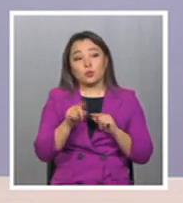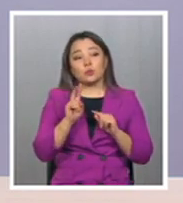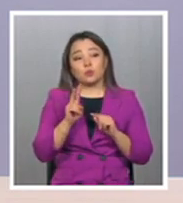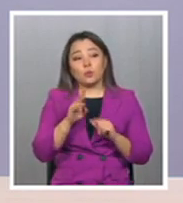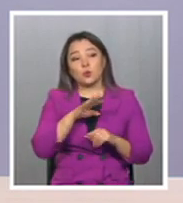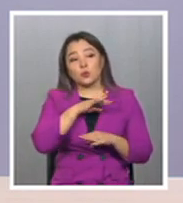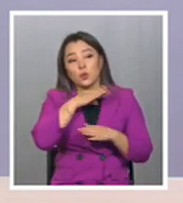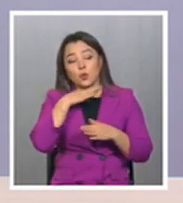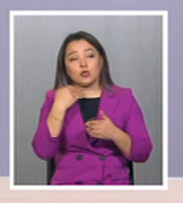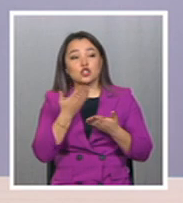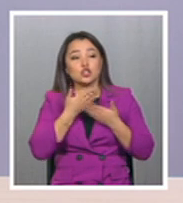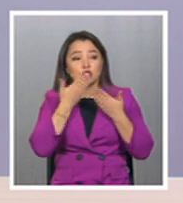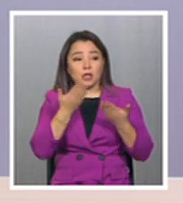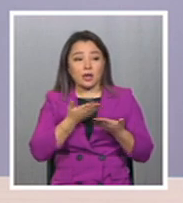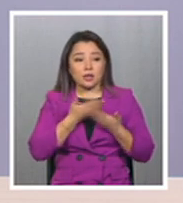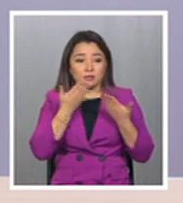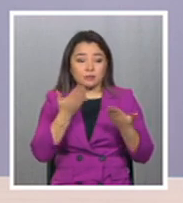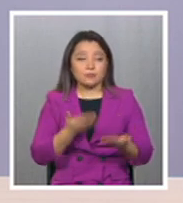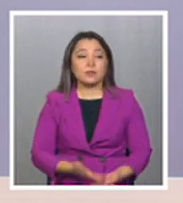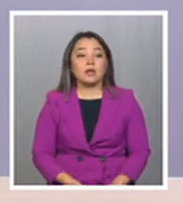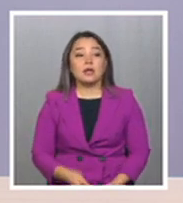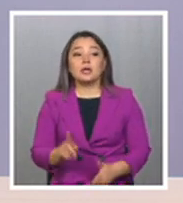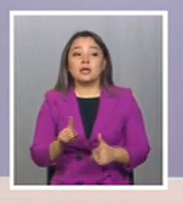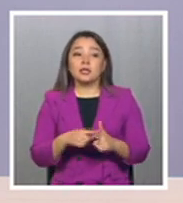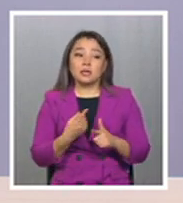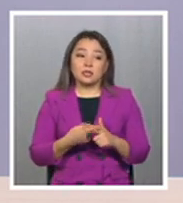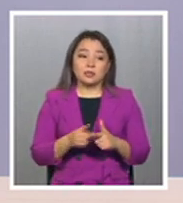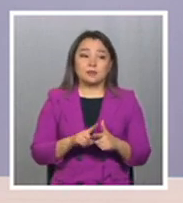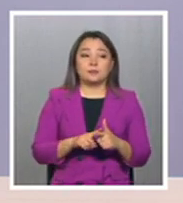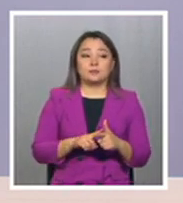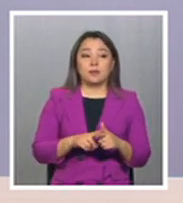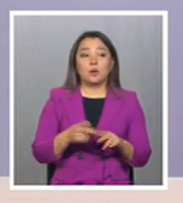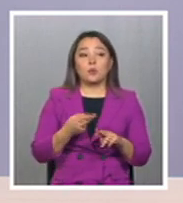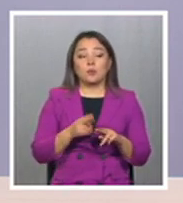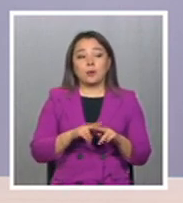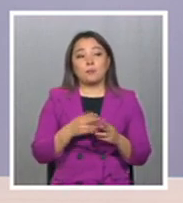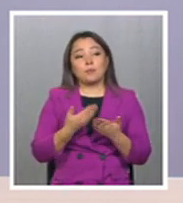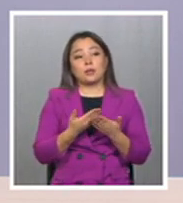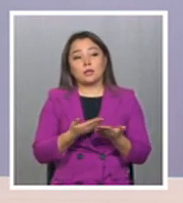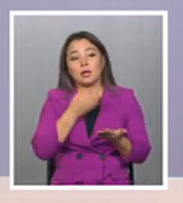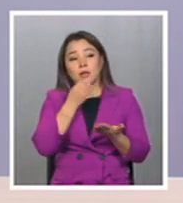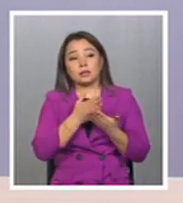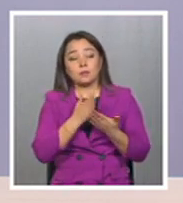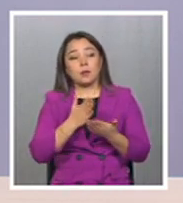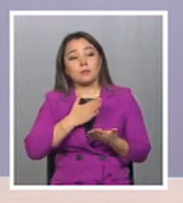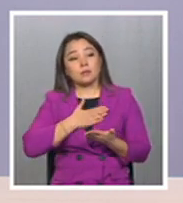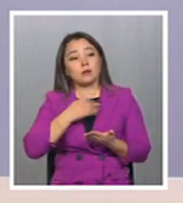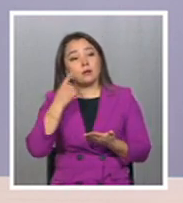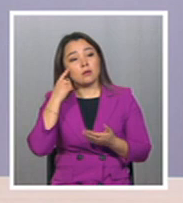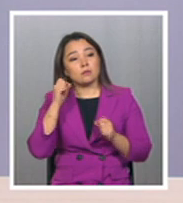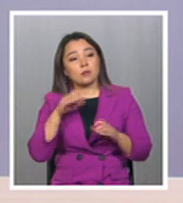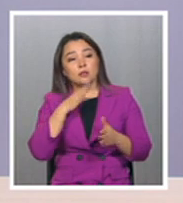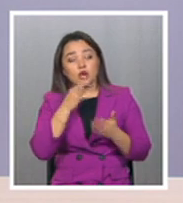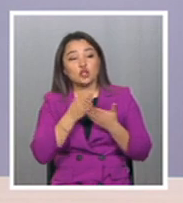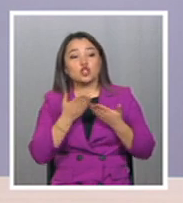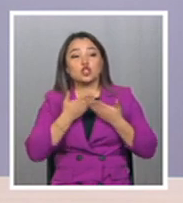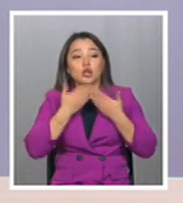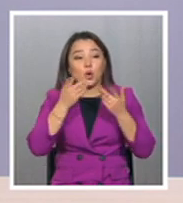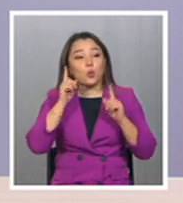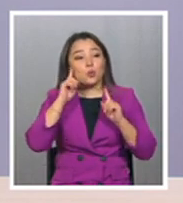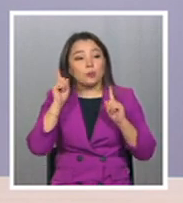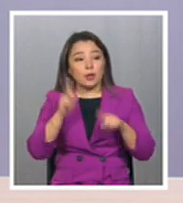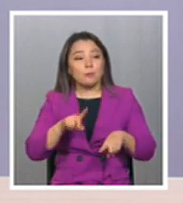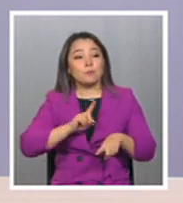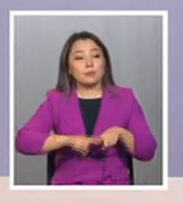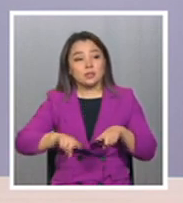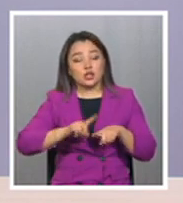много читает. Или же вот такое предложение. Мне кажется, что читатель умеет